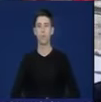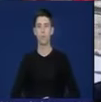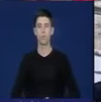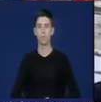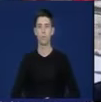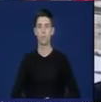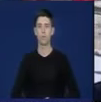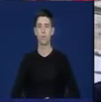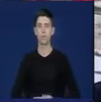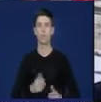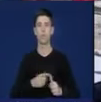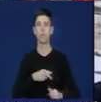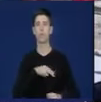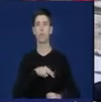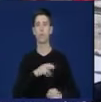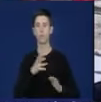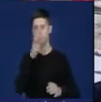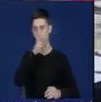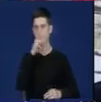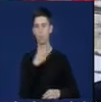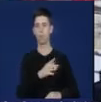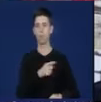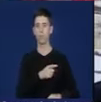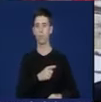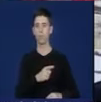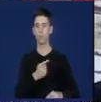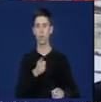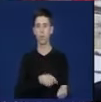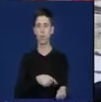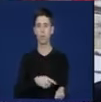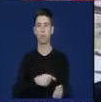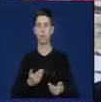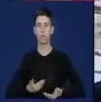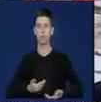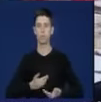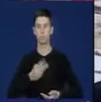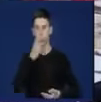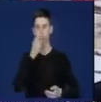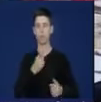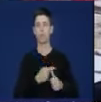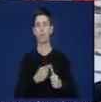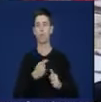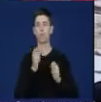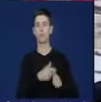heç vaxt hələ belə qəhrəmanı verilmir. Onu qanı ilə, canı ilə alır o qəhrəmanı.